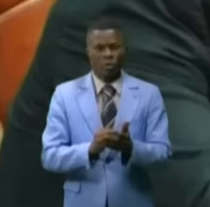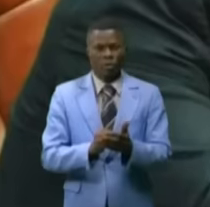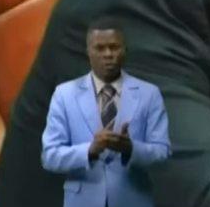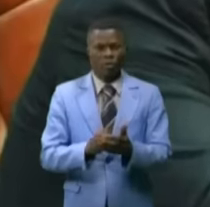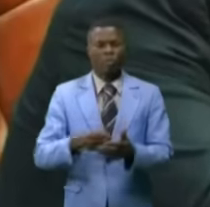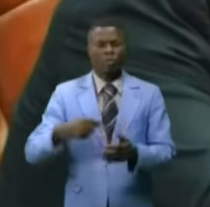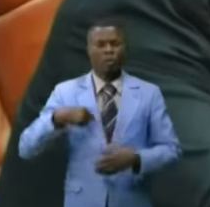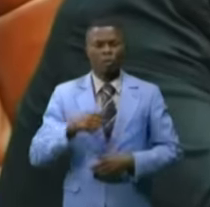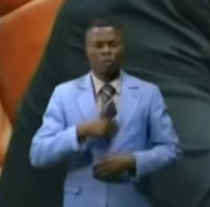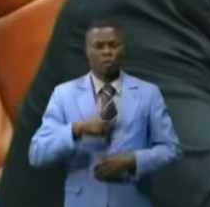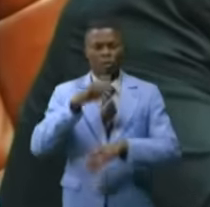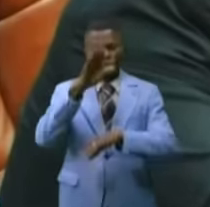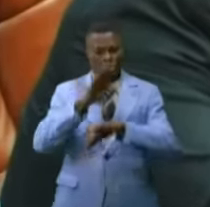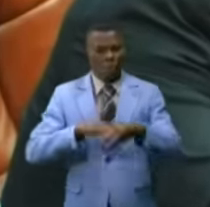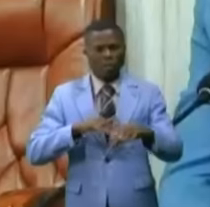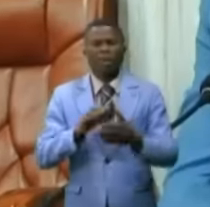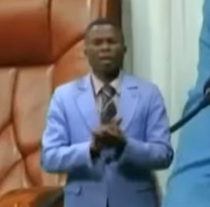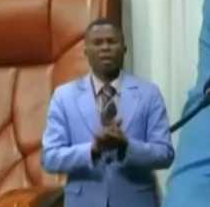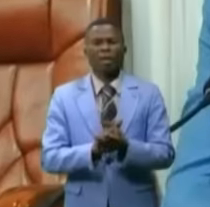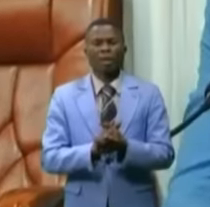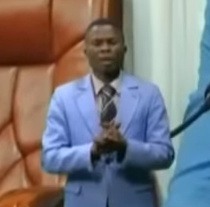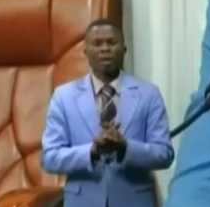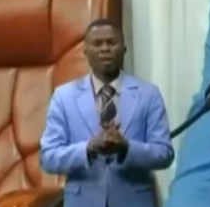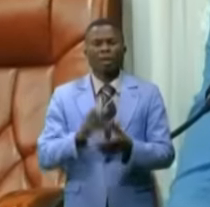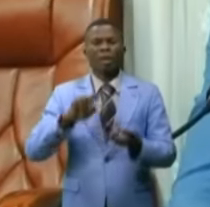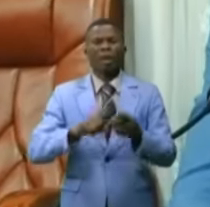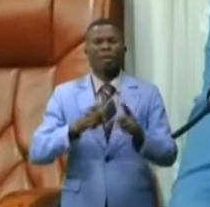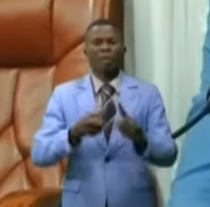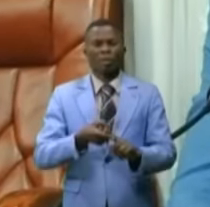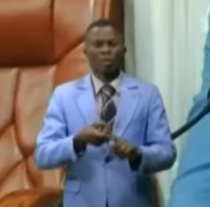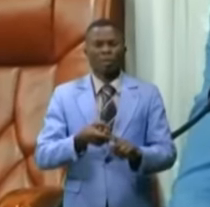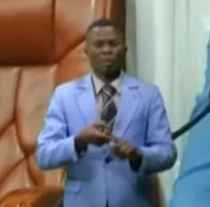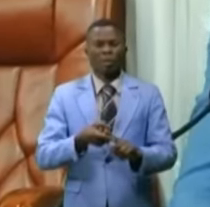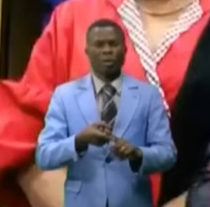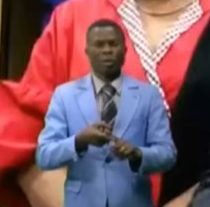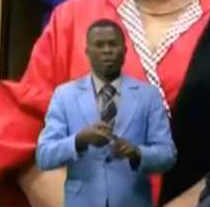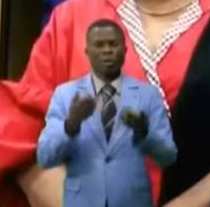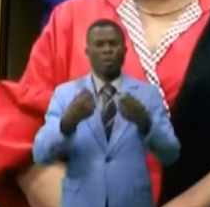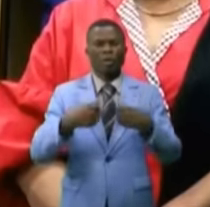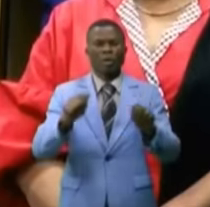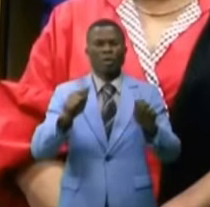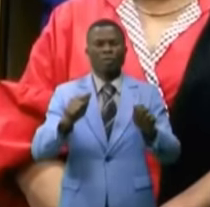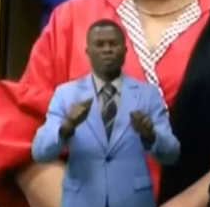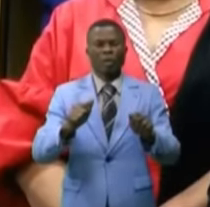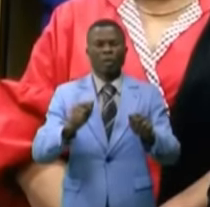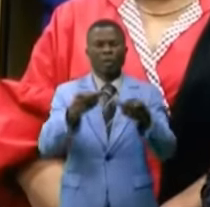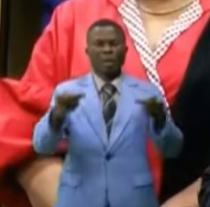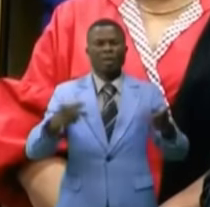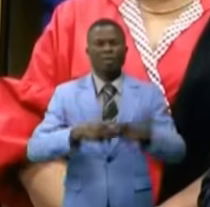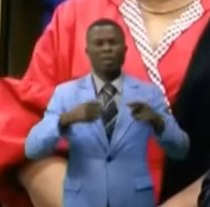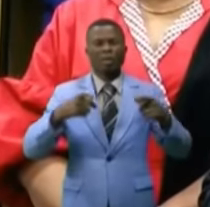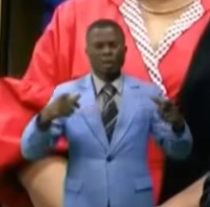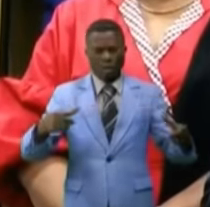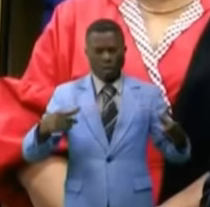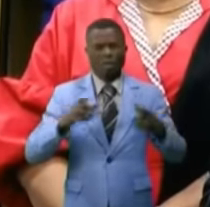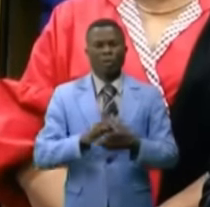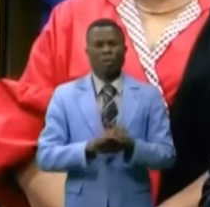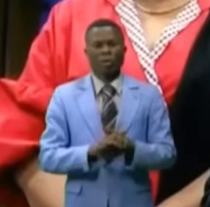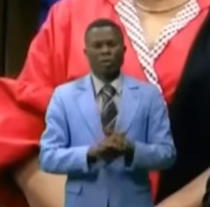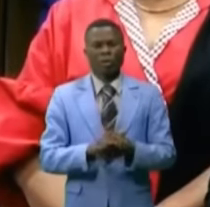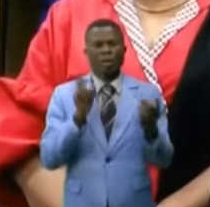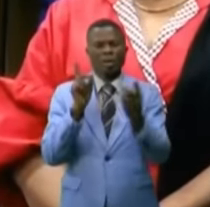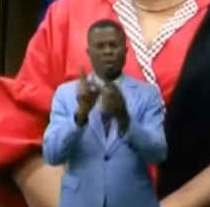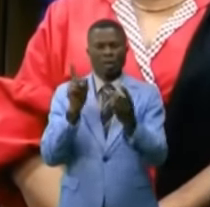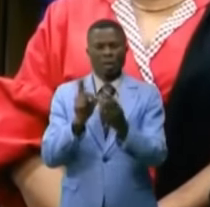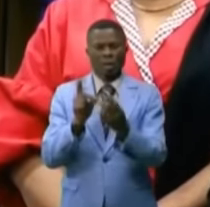d'être aussi avec nos amis qui sont des revendeurs des grandes surfaces, du moins en tout cas en contact